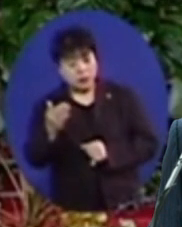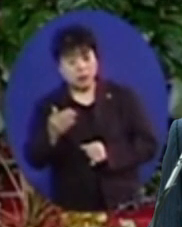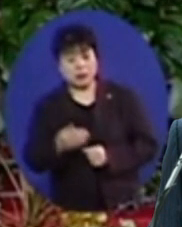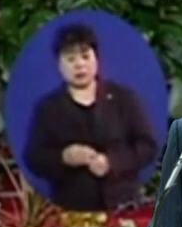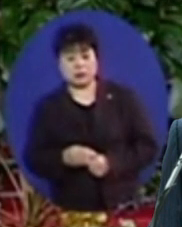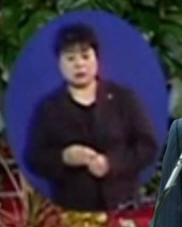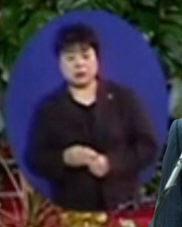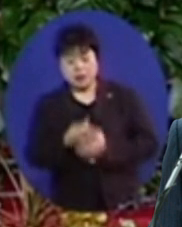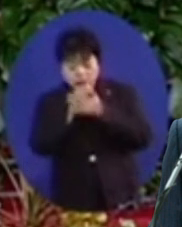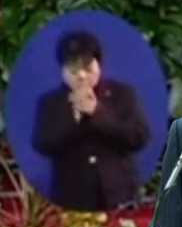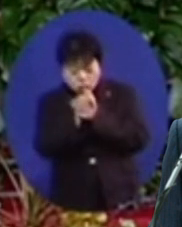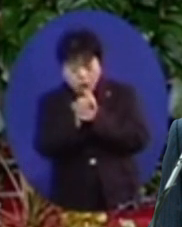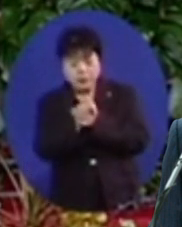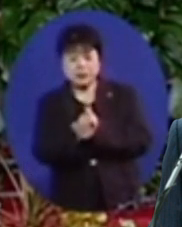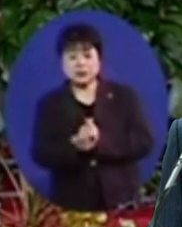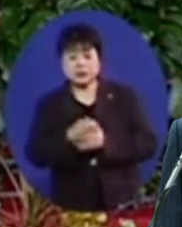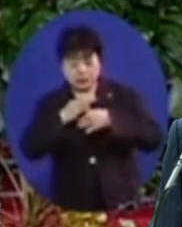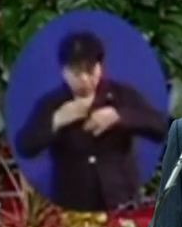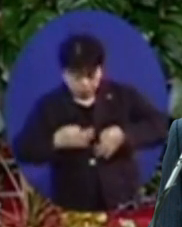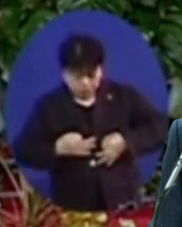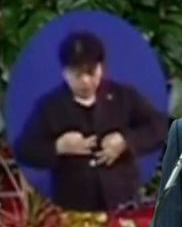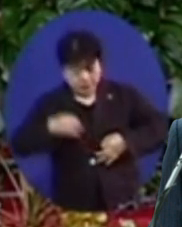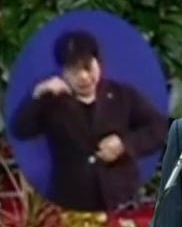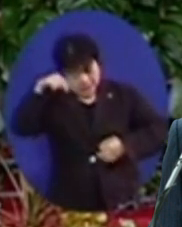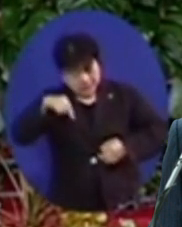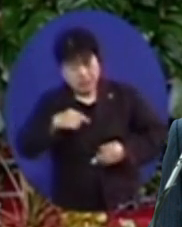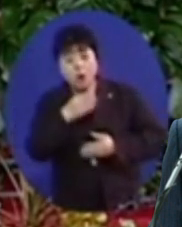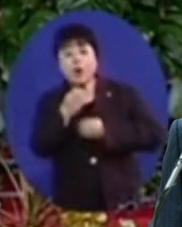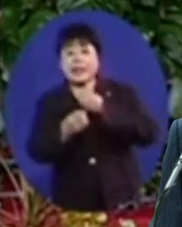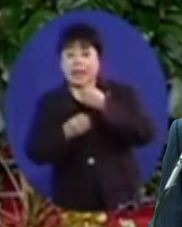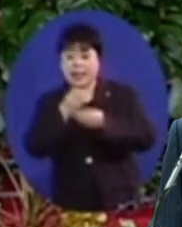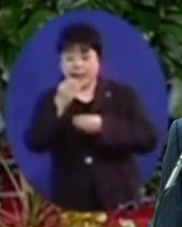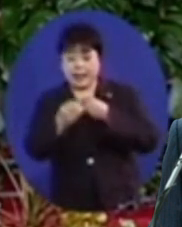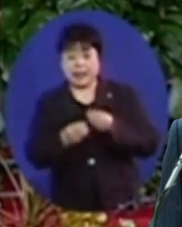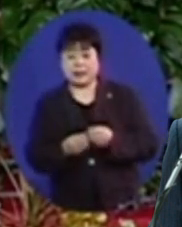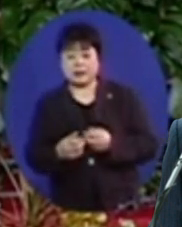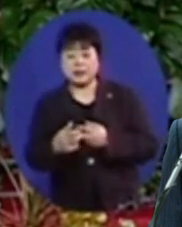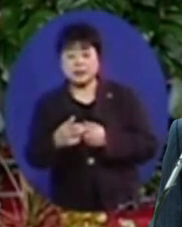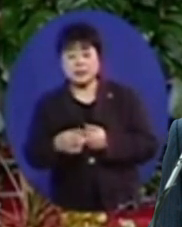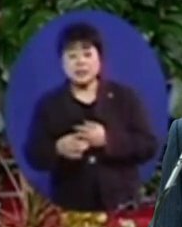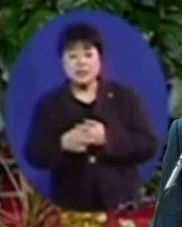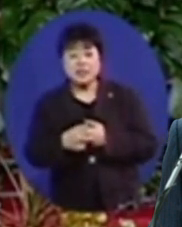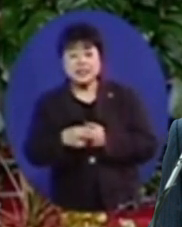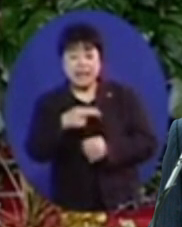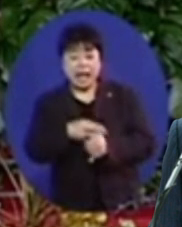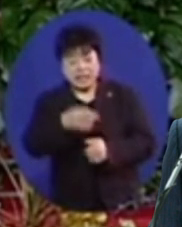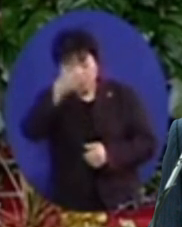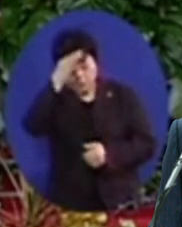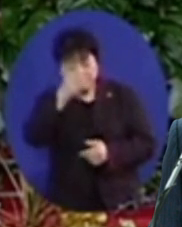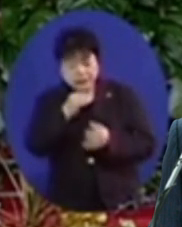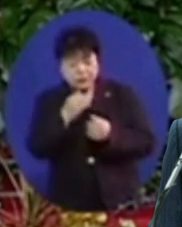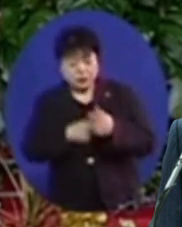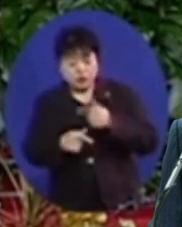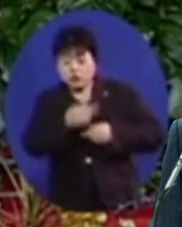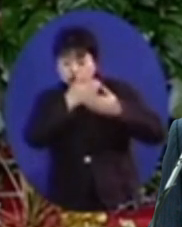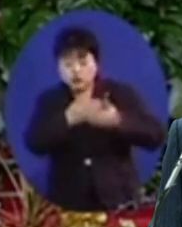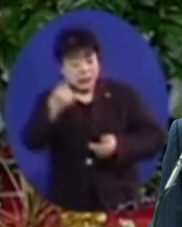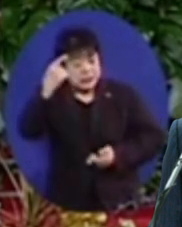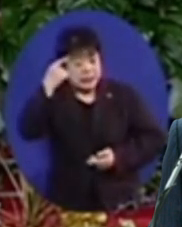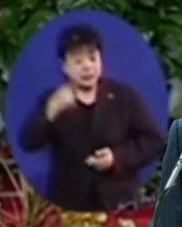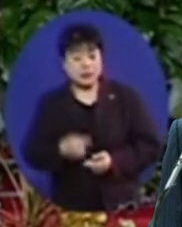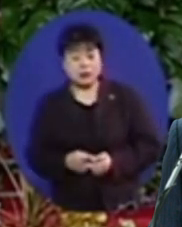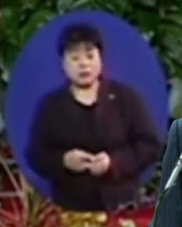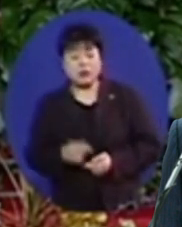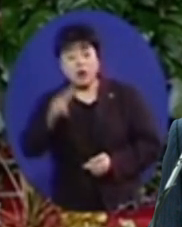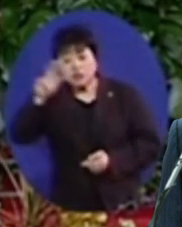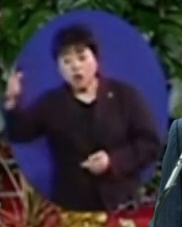당시 기도하면서 그러한 자신의 모습을 깊이 회개하고 이술보다는 사람을 더욱 소중히 여길 것이라고